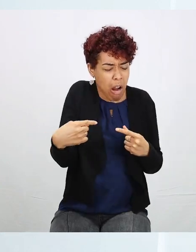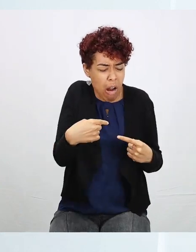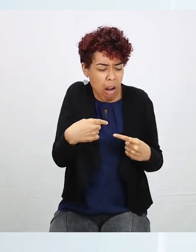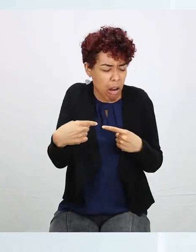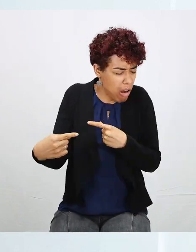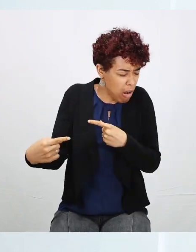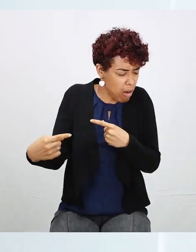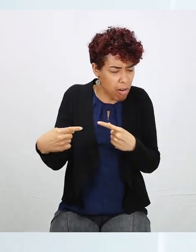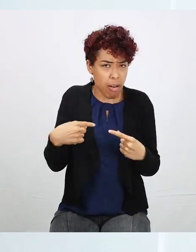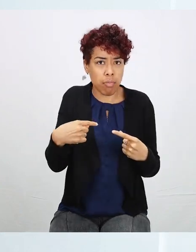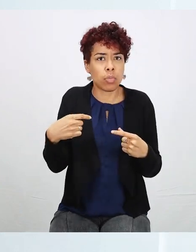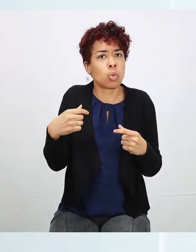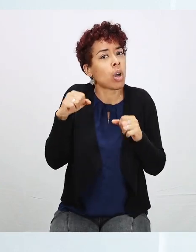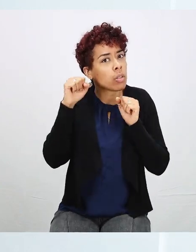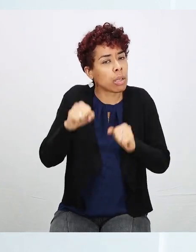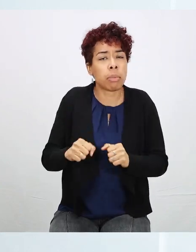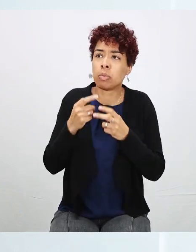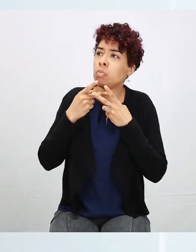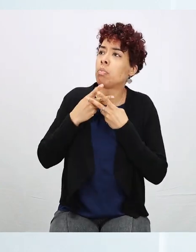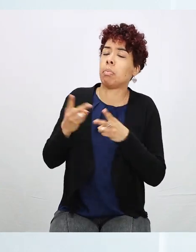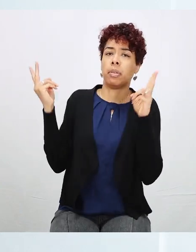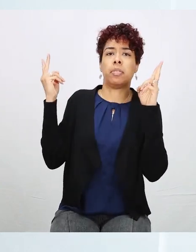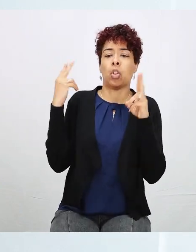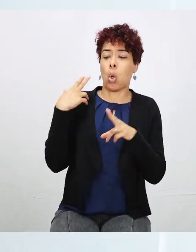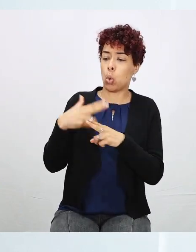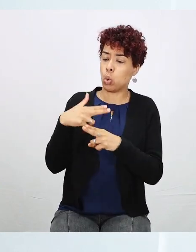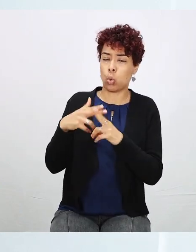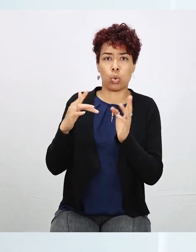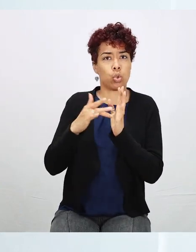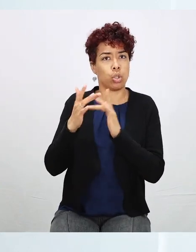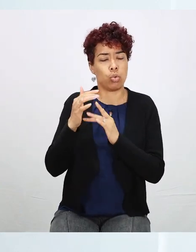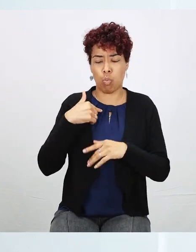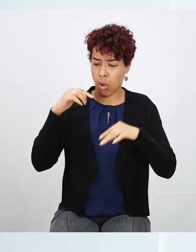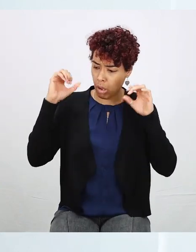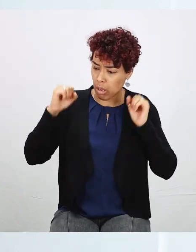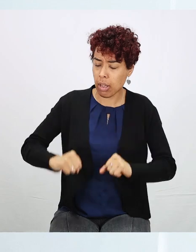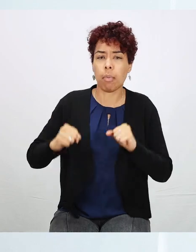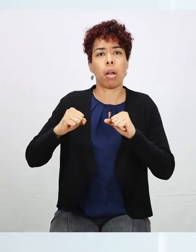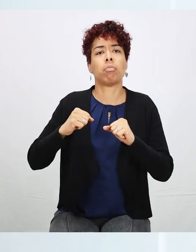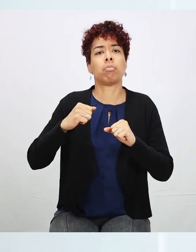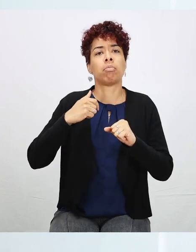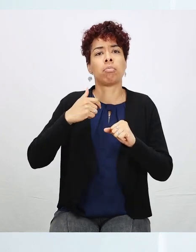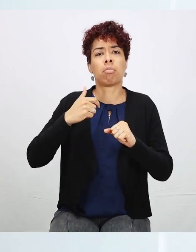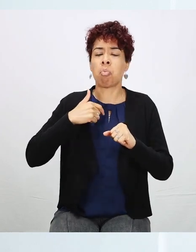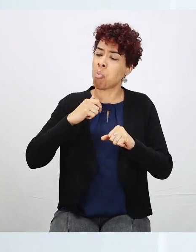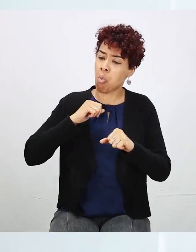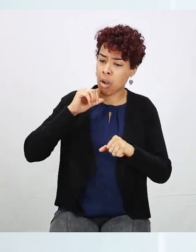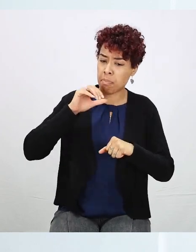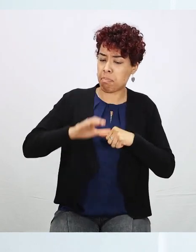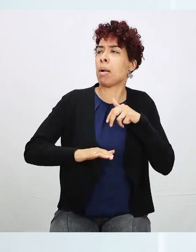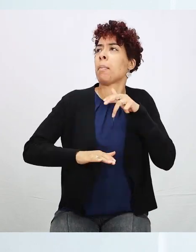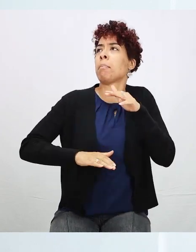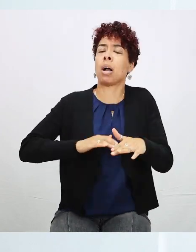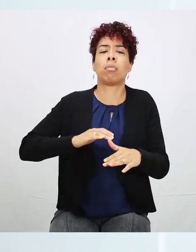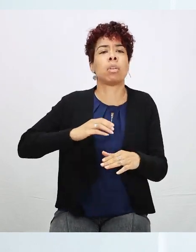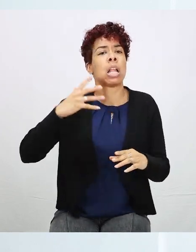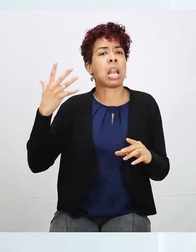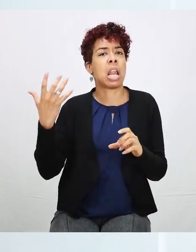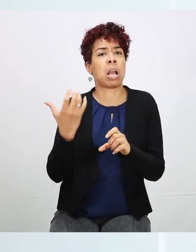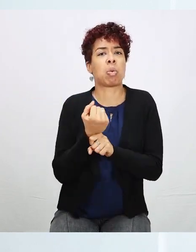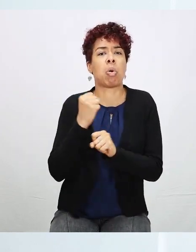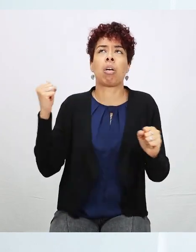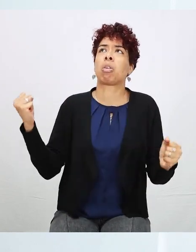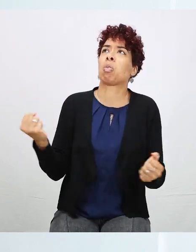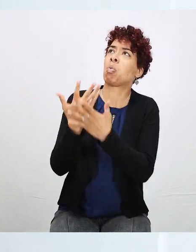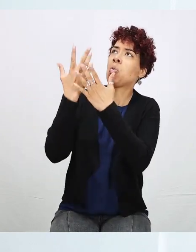aujourd'hui de dire dans le nom de Jésus, je suis capable, je marche sur tes œuvres et j'avance pour la gloire de Dieu, j'ai